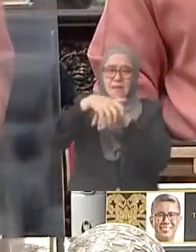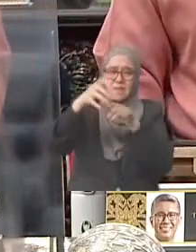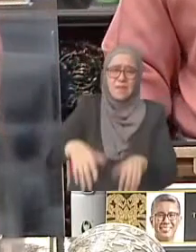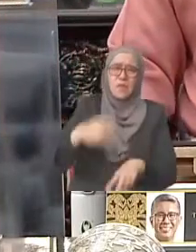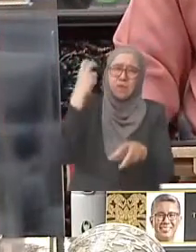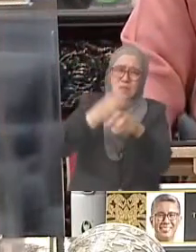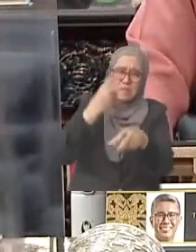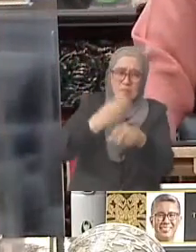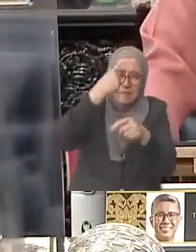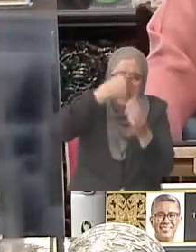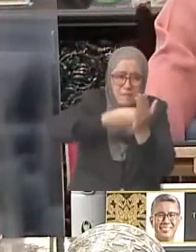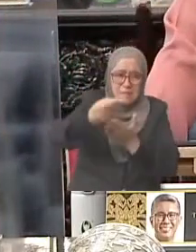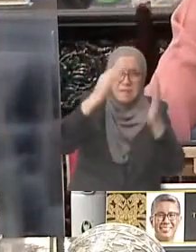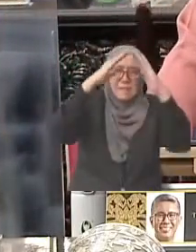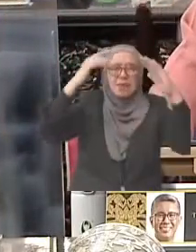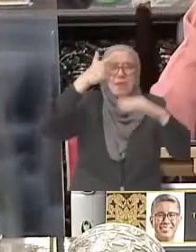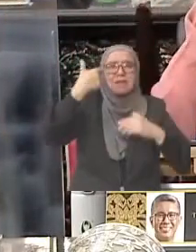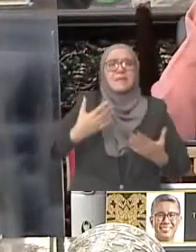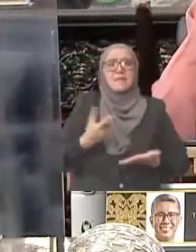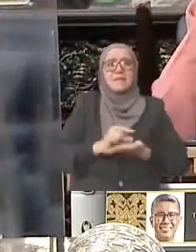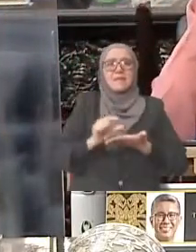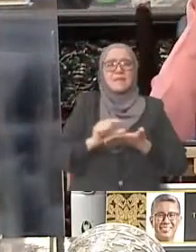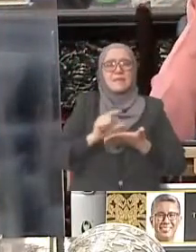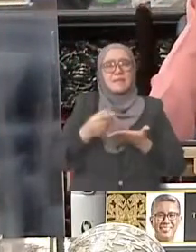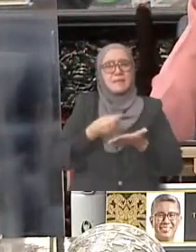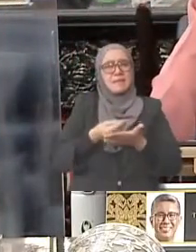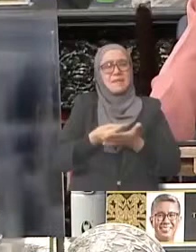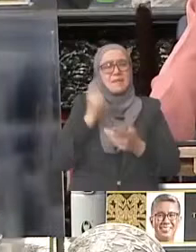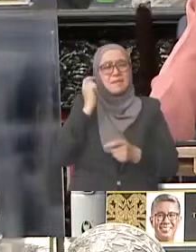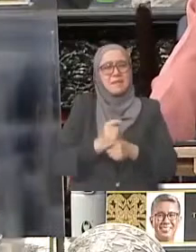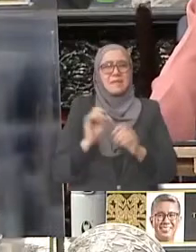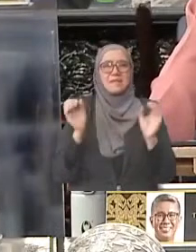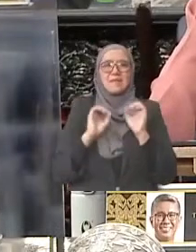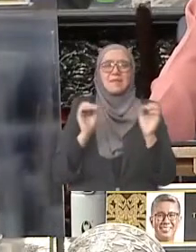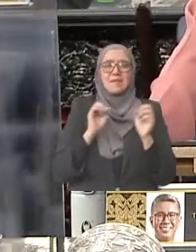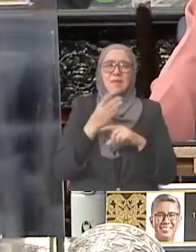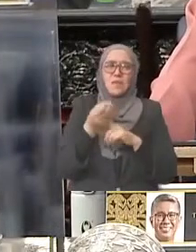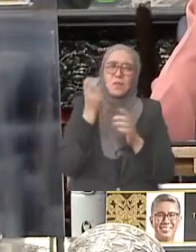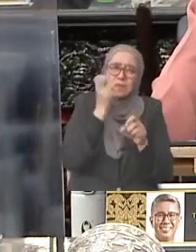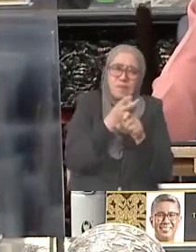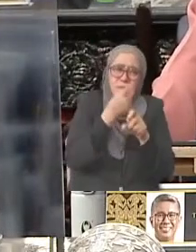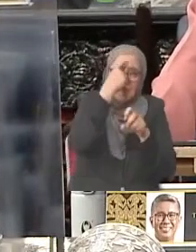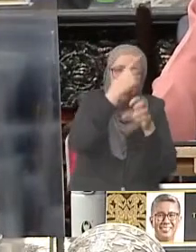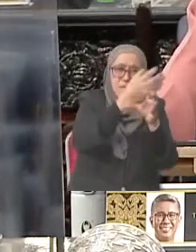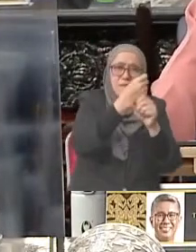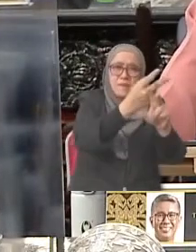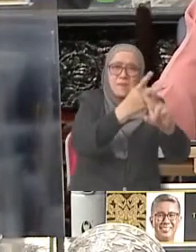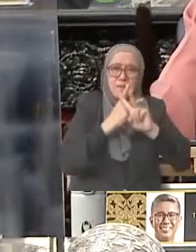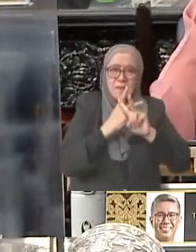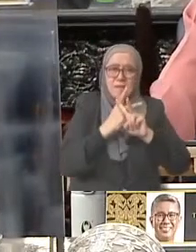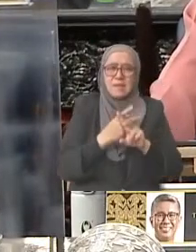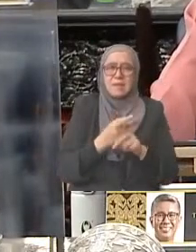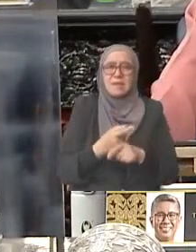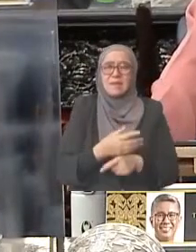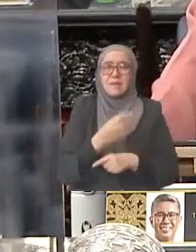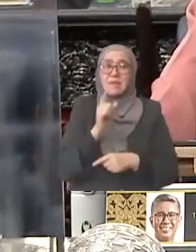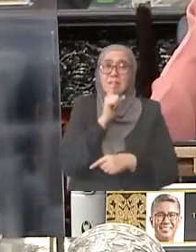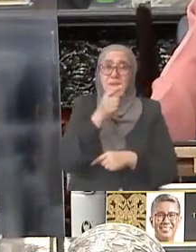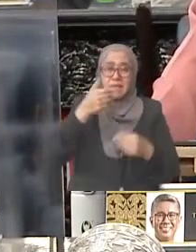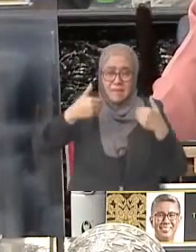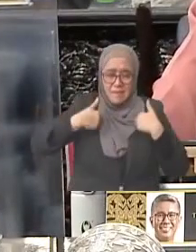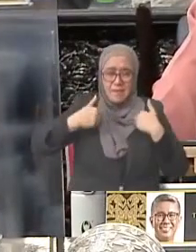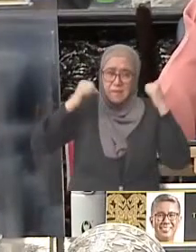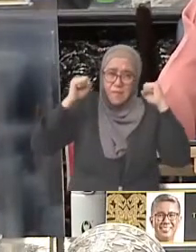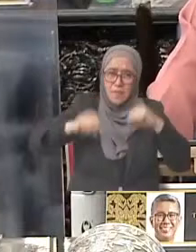sehingga menyebabkan mereka sukar mendapatkan pinjaman Perumahan antara ada antara mereka yang sebenarnya mempunyai upayakan untuk